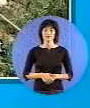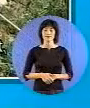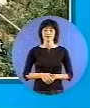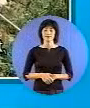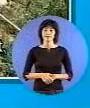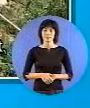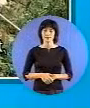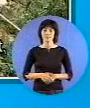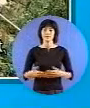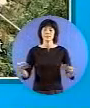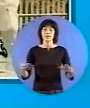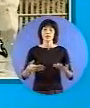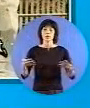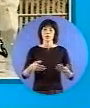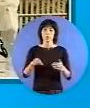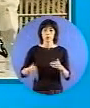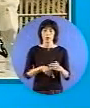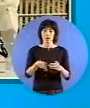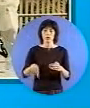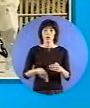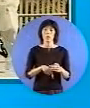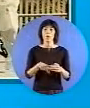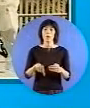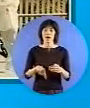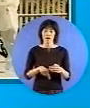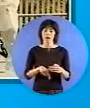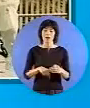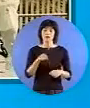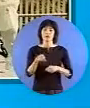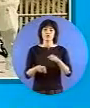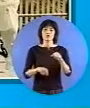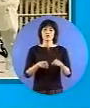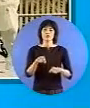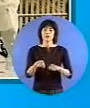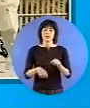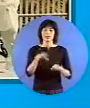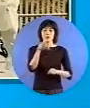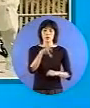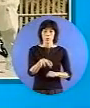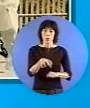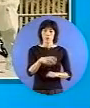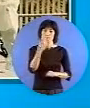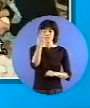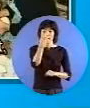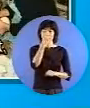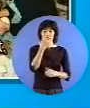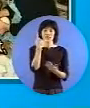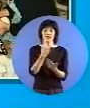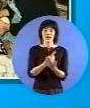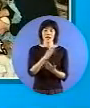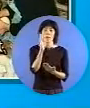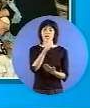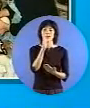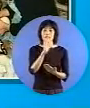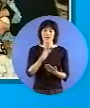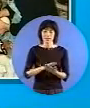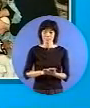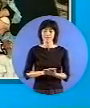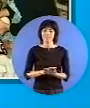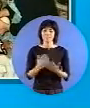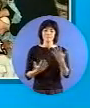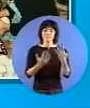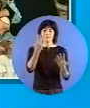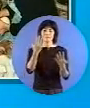シルバー人材センターでの仕事の内容は、駐輪場の管理などのほかに、草刈りや清掃などの軽作